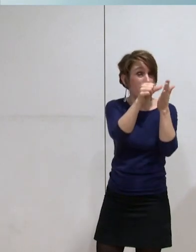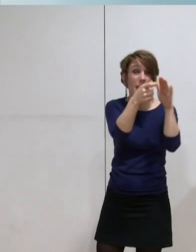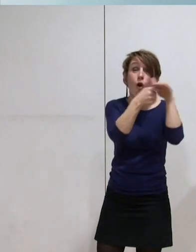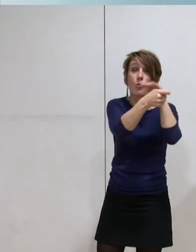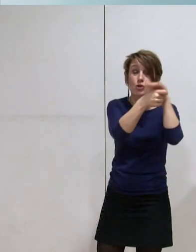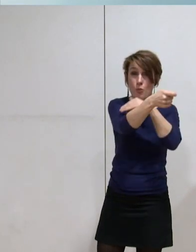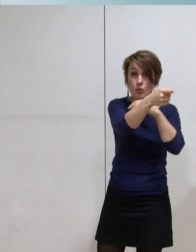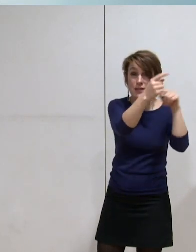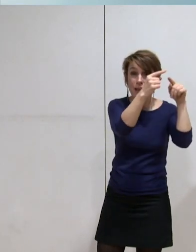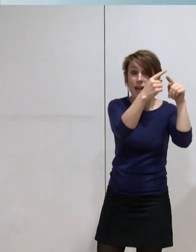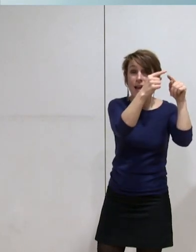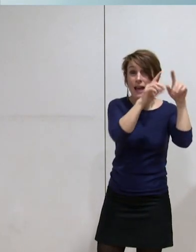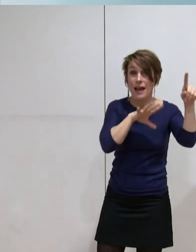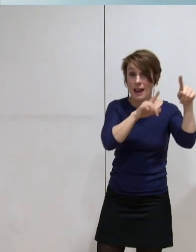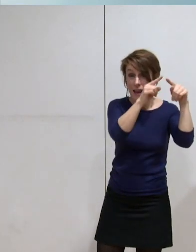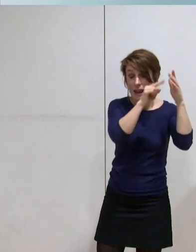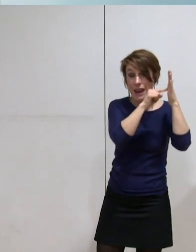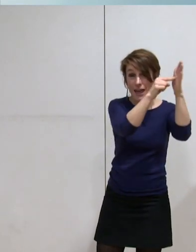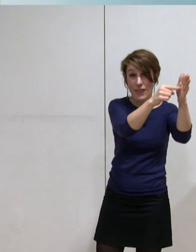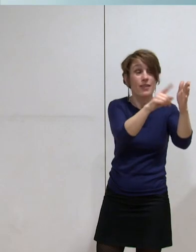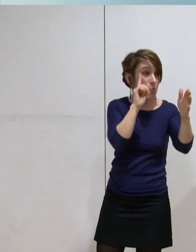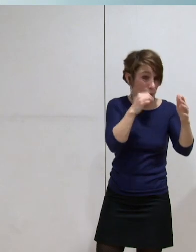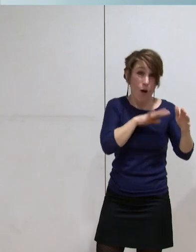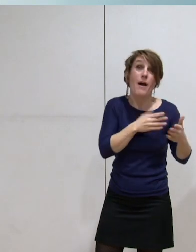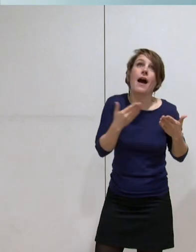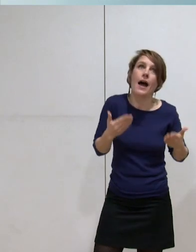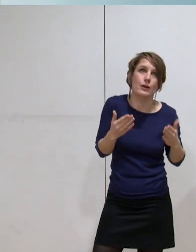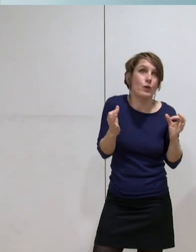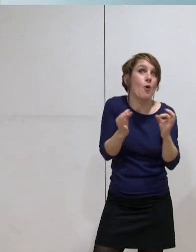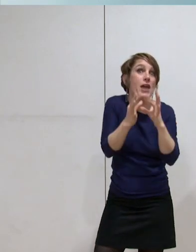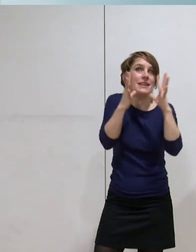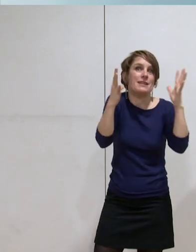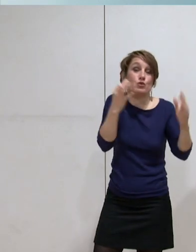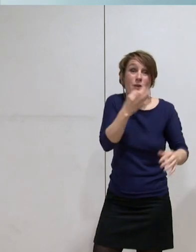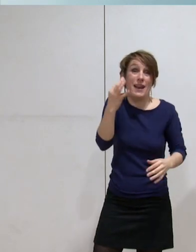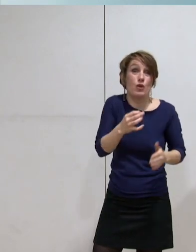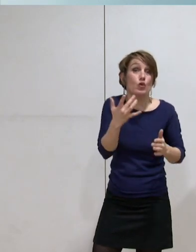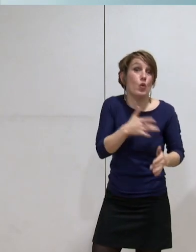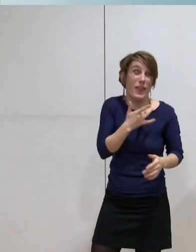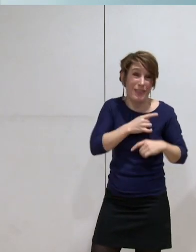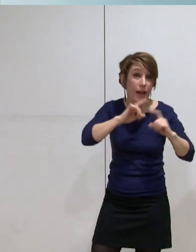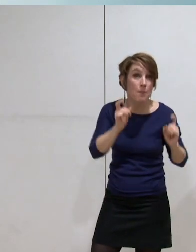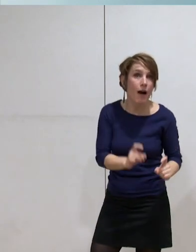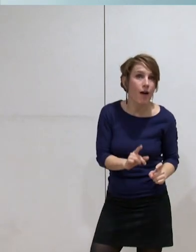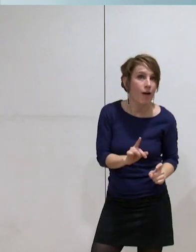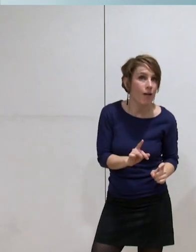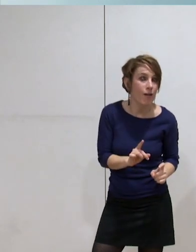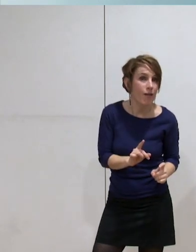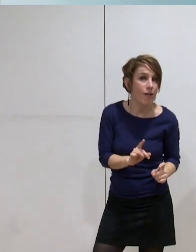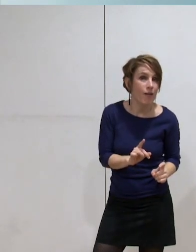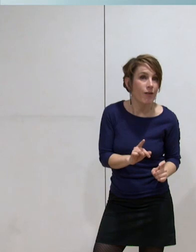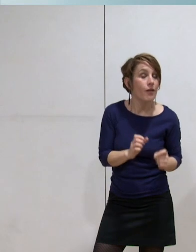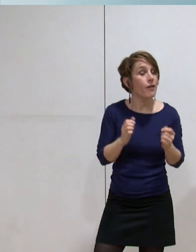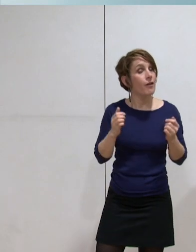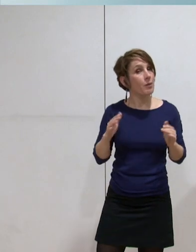bien parce que les taux sont exceptionnellement bas exceptionnellement bas or il faut avoir en tête que sur notre